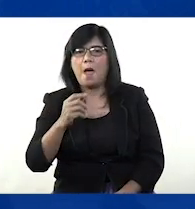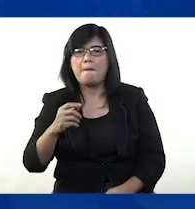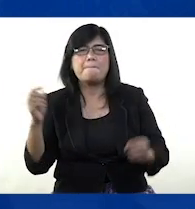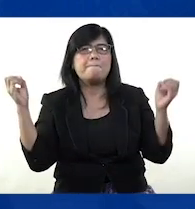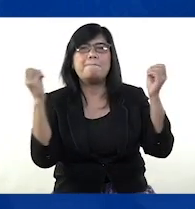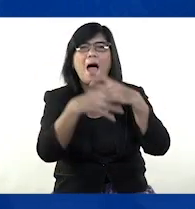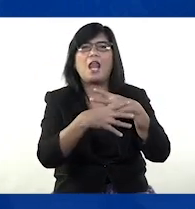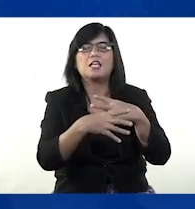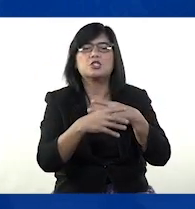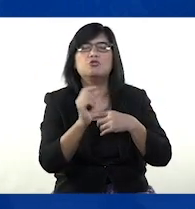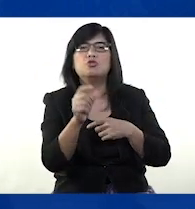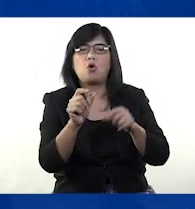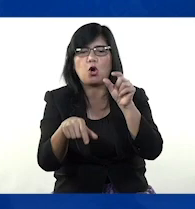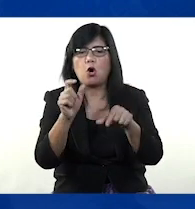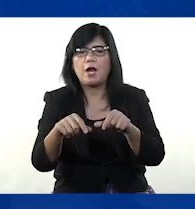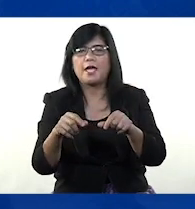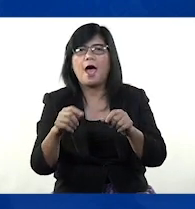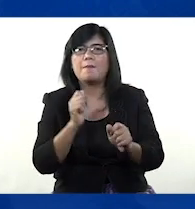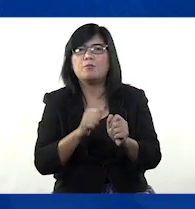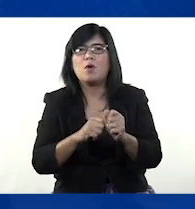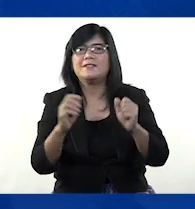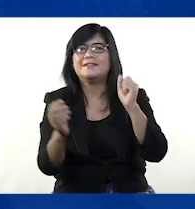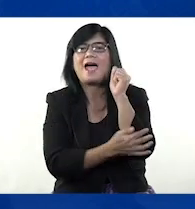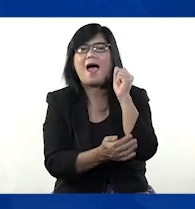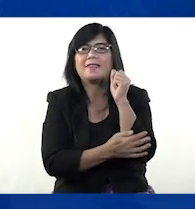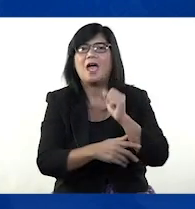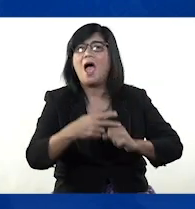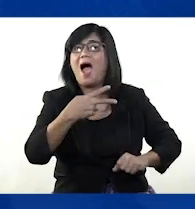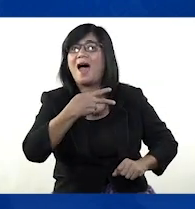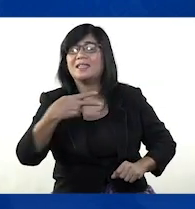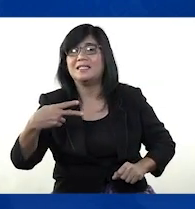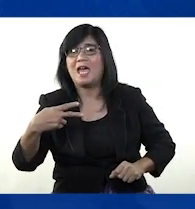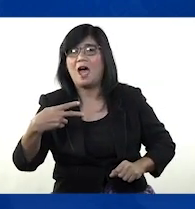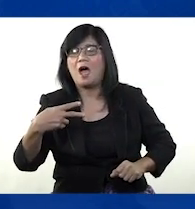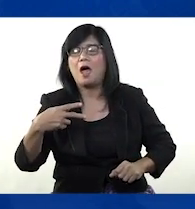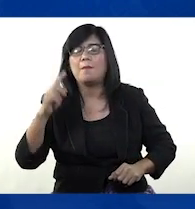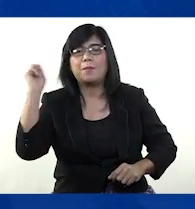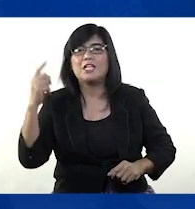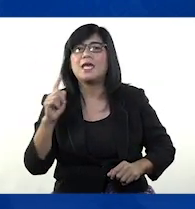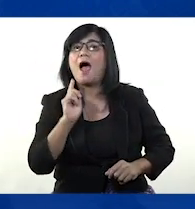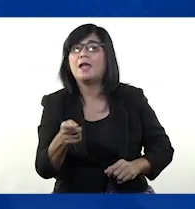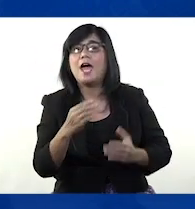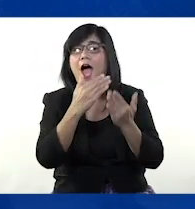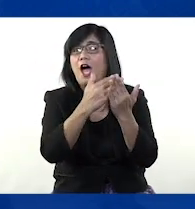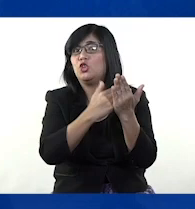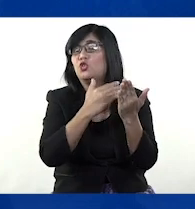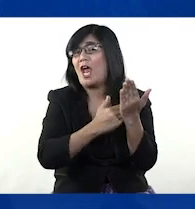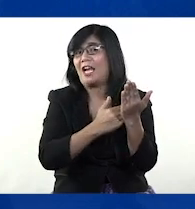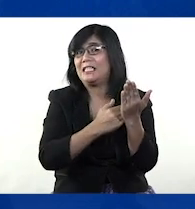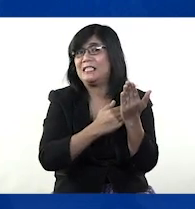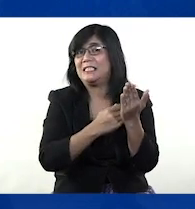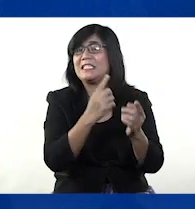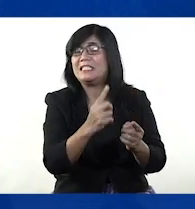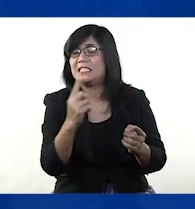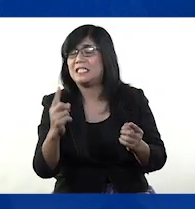berbuat jahat artinya Hai setiap pemerintah ada aturannya masing-masing Hai melewati